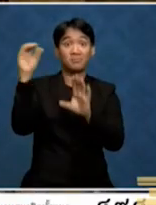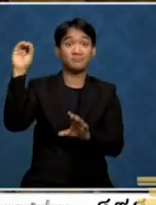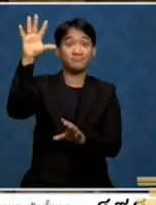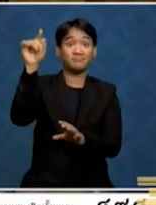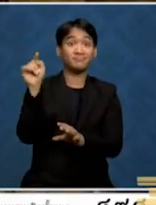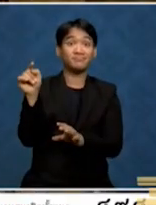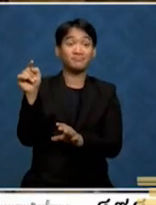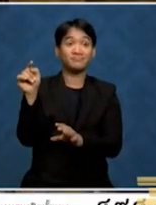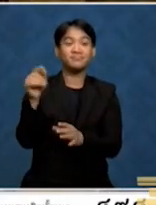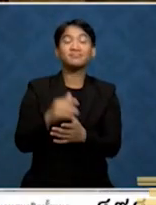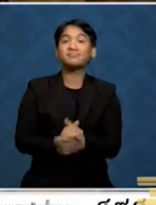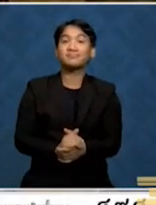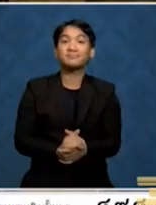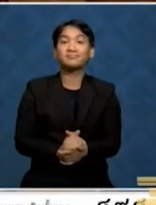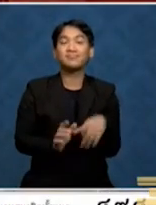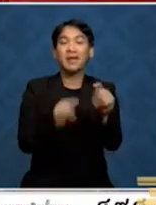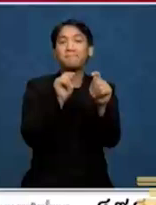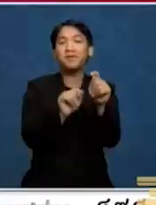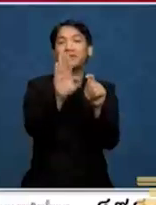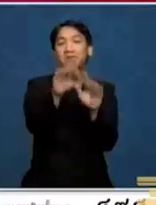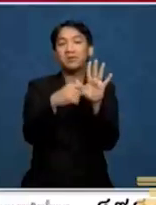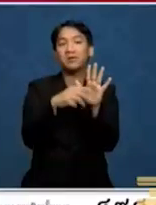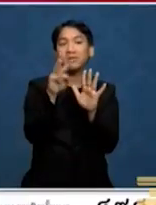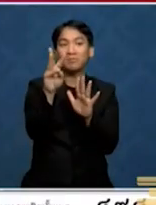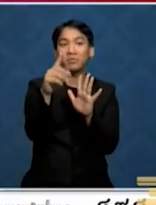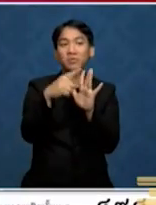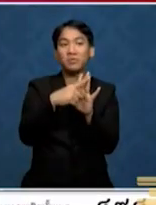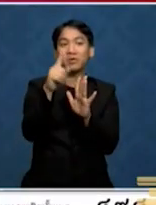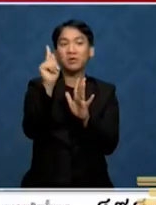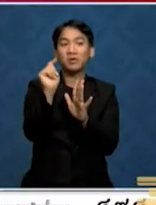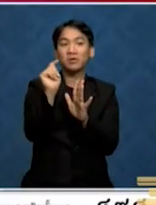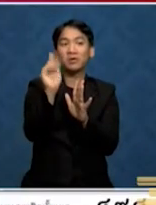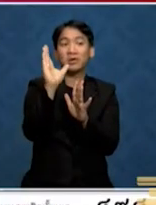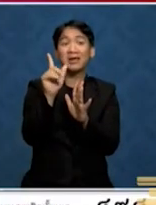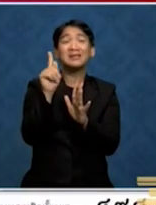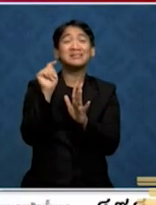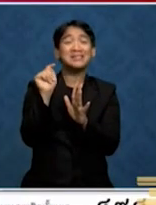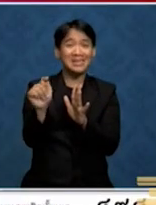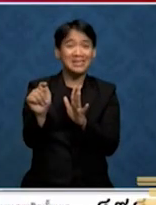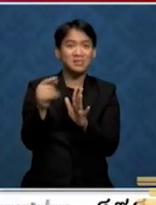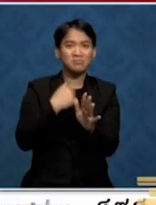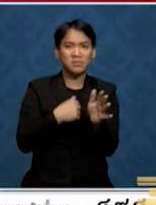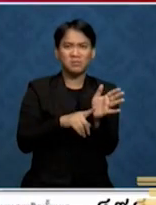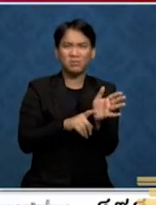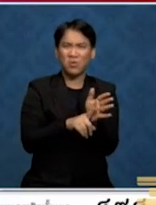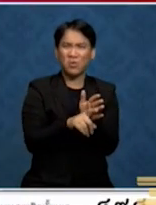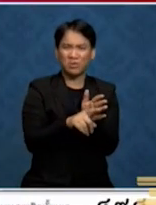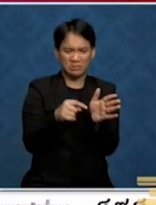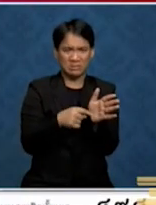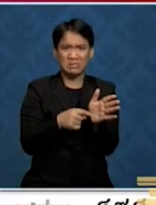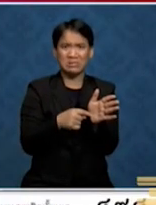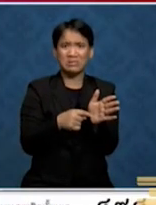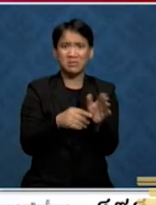หาในพื้นที่อำเภอบัวเชษฐปัญหาในพื้นที่อำเภอบัวเชษฐมีหนอนกระทู้ระบาดอย่างหนักใน